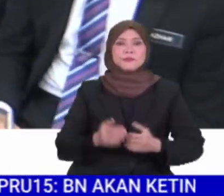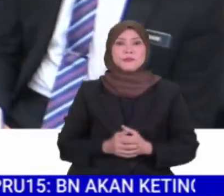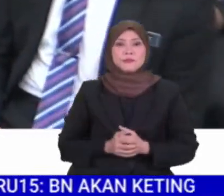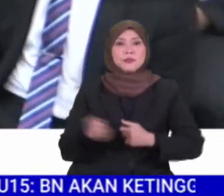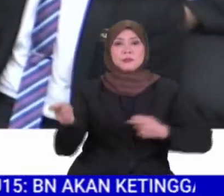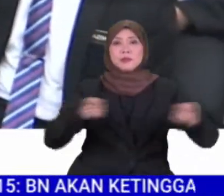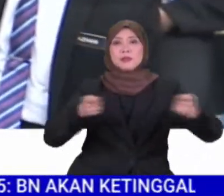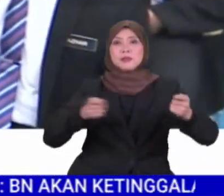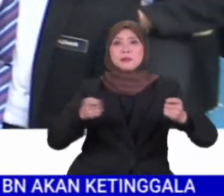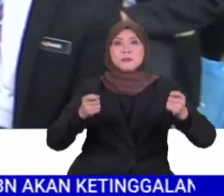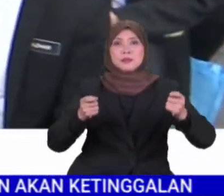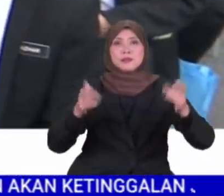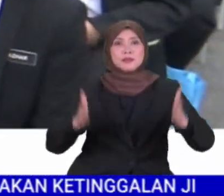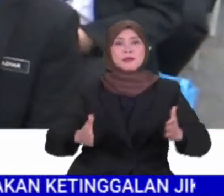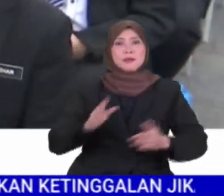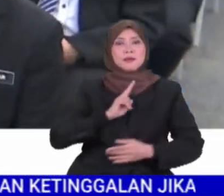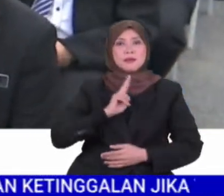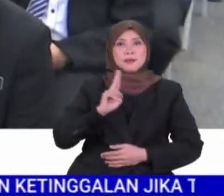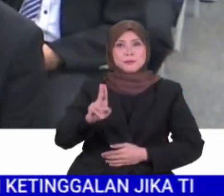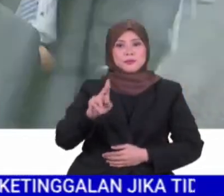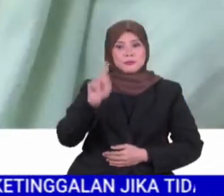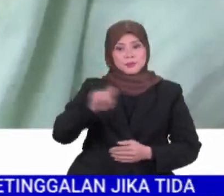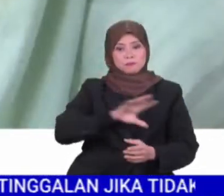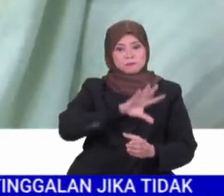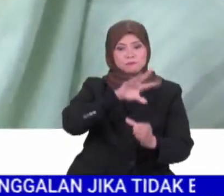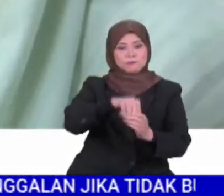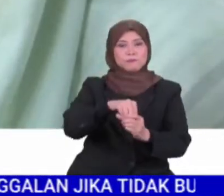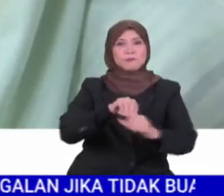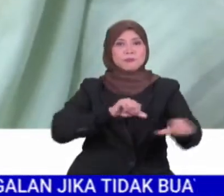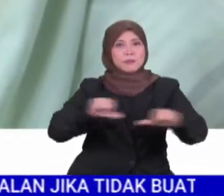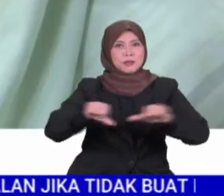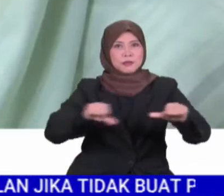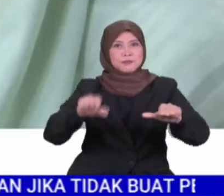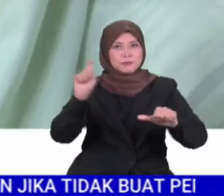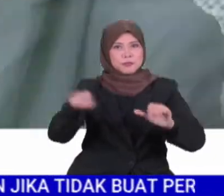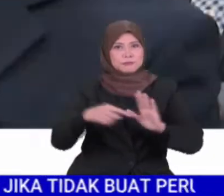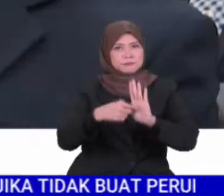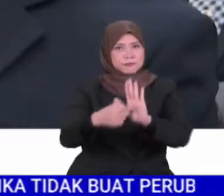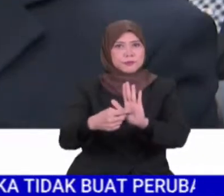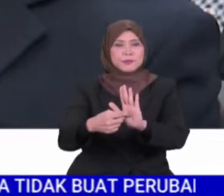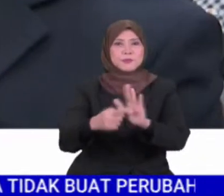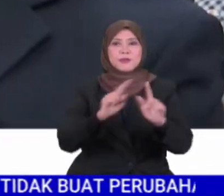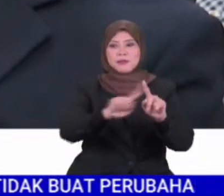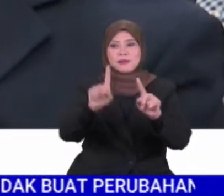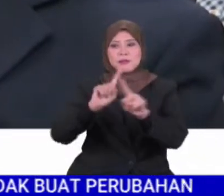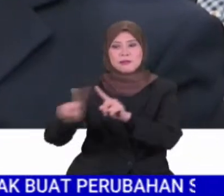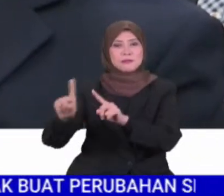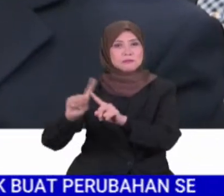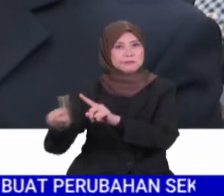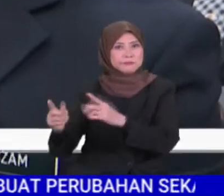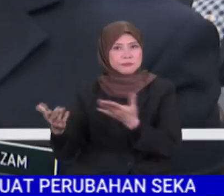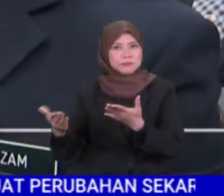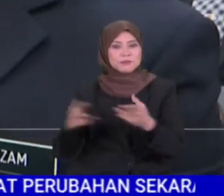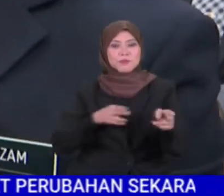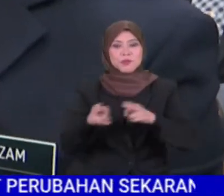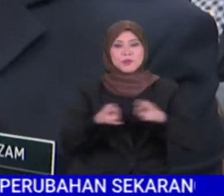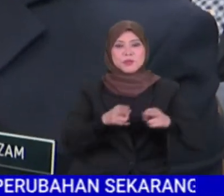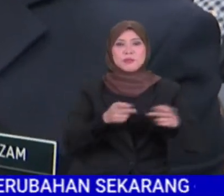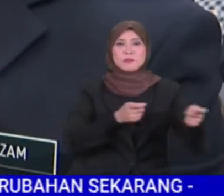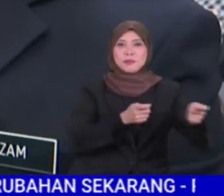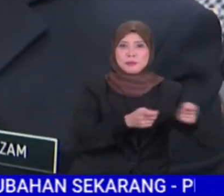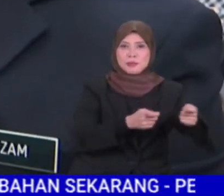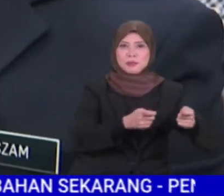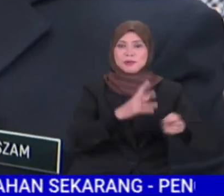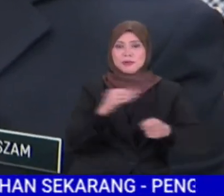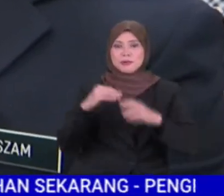Para pentadbir agama juga katanya perlu terlibat secara aktif dan kelihatan menonjol dalam pelbagai perkara berkaitan pengurusan pentadbiran